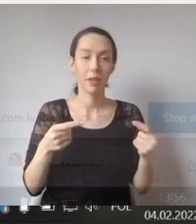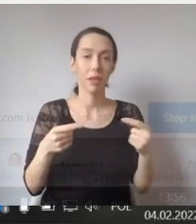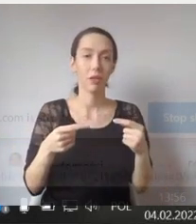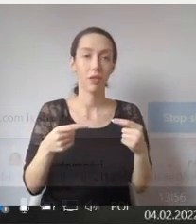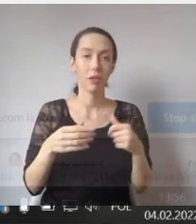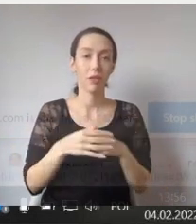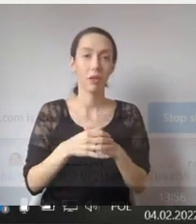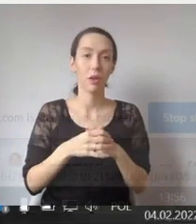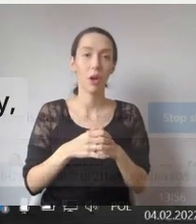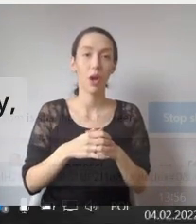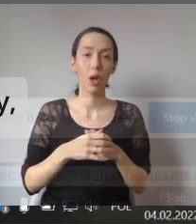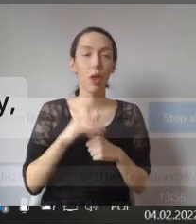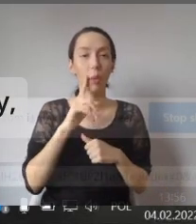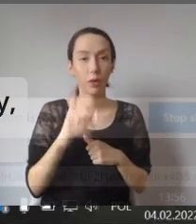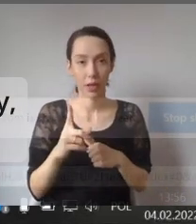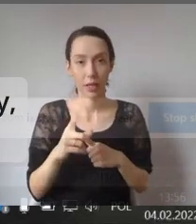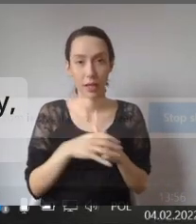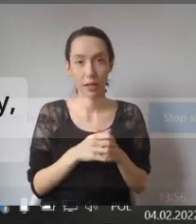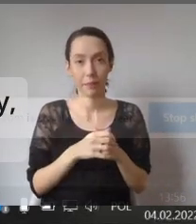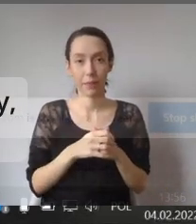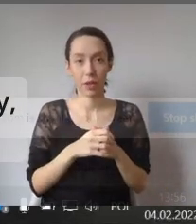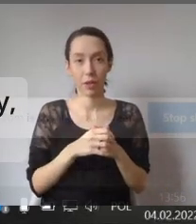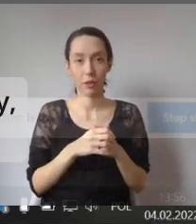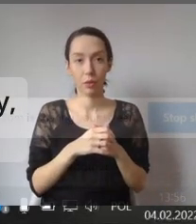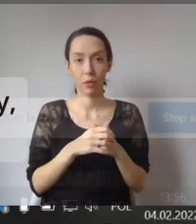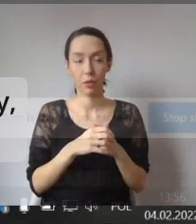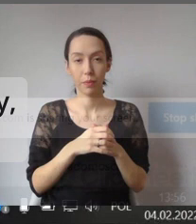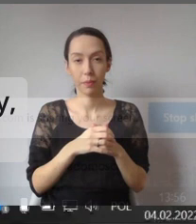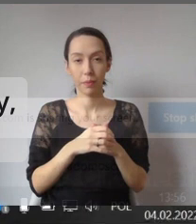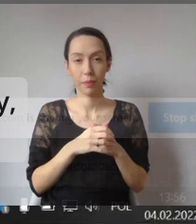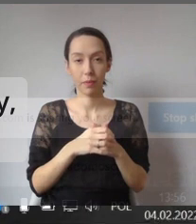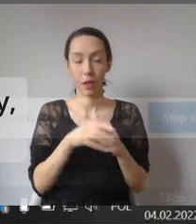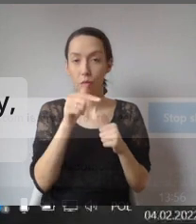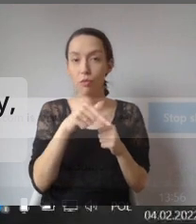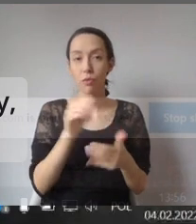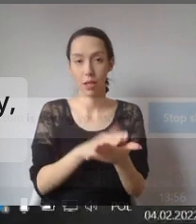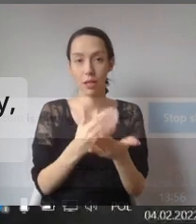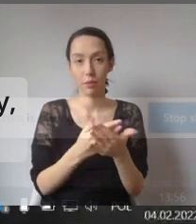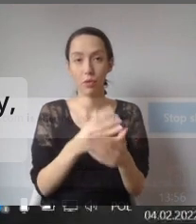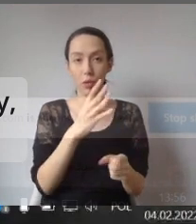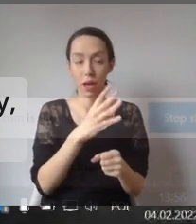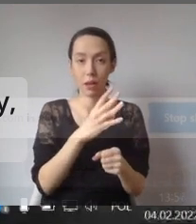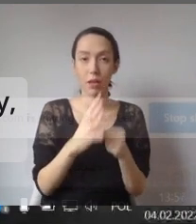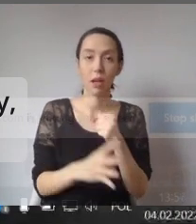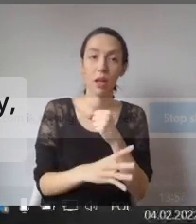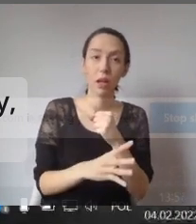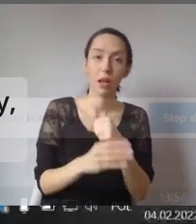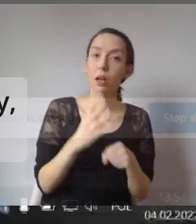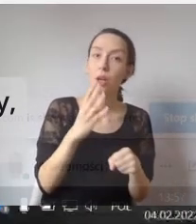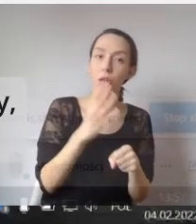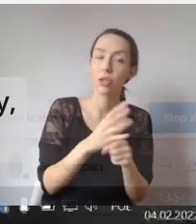to są właśnie potwierdzenia. I jak sobie w nie klikniemy, to zobaczycie wszystkie osoby, które potwierdziły Wam